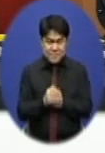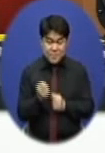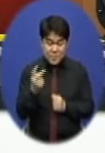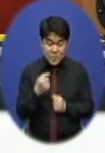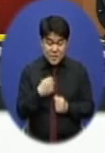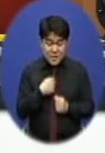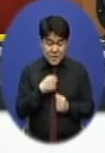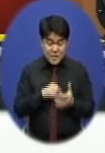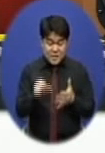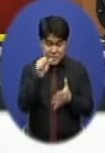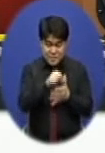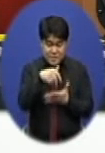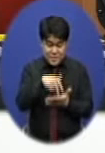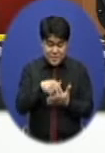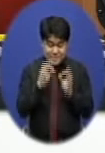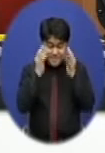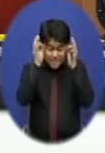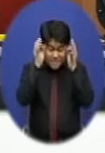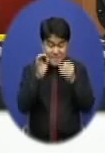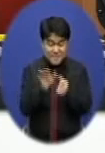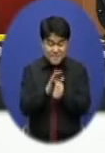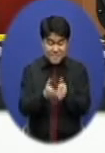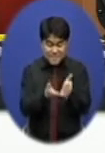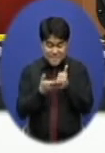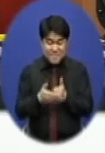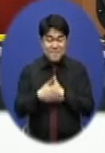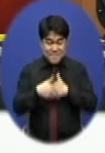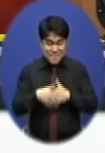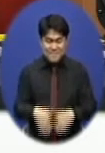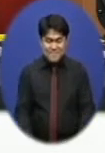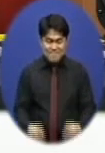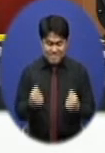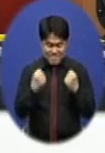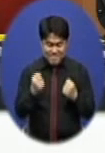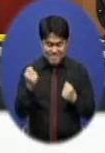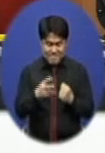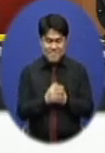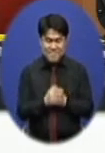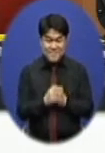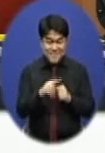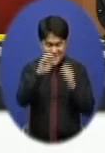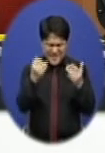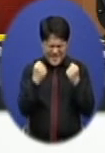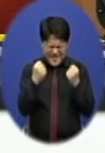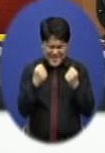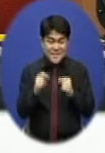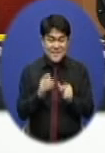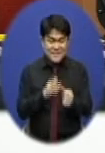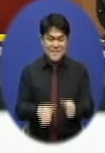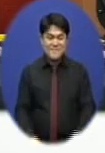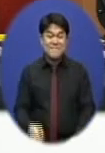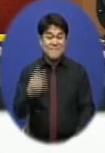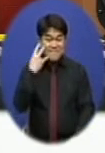큰 맏며느리로서 열심히 최선을 다해 보시겠습니다. 늘 건강하시고 네. 만수 건강하세요. 네. 네. 네,